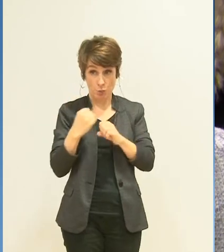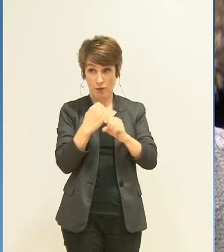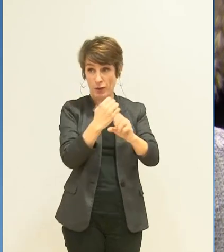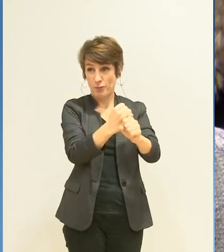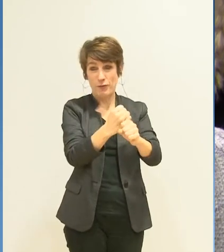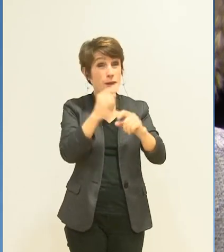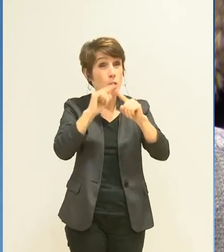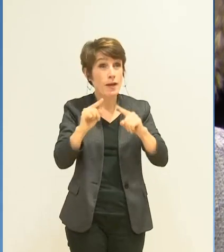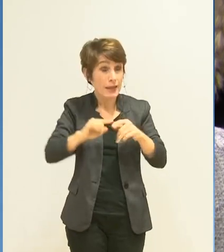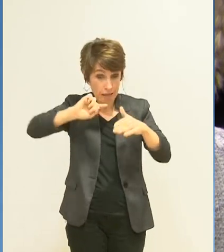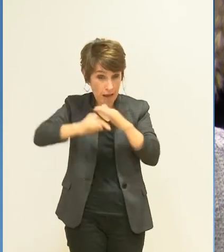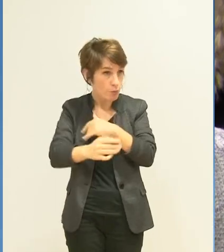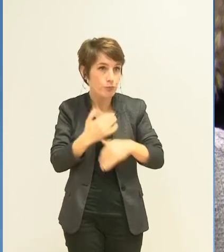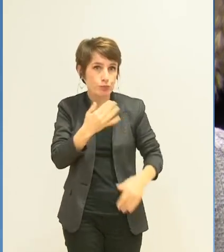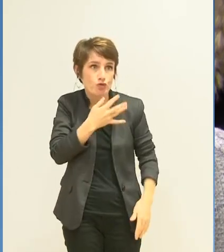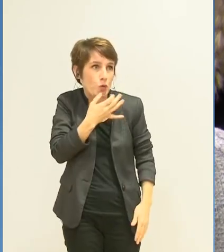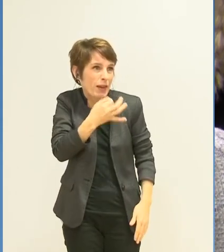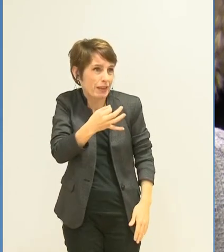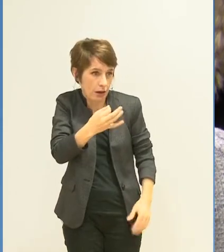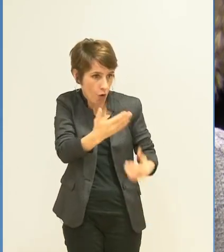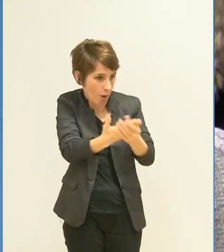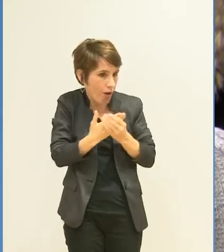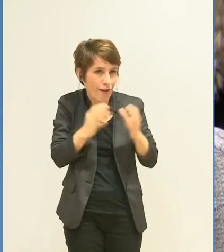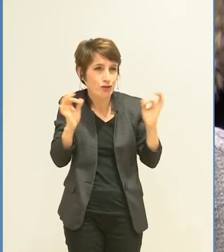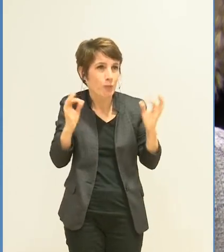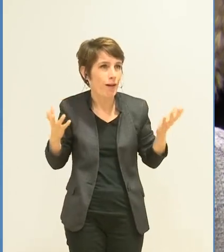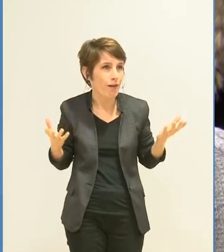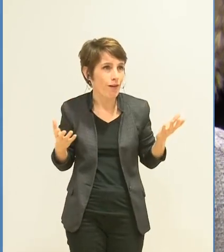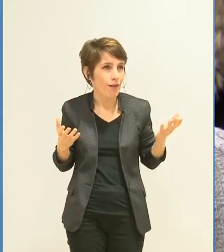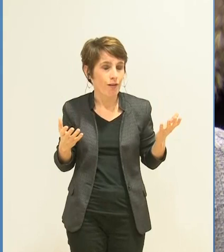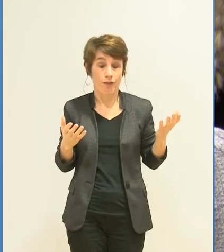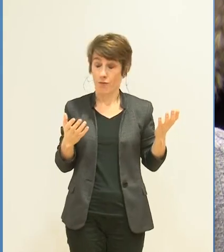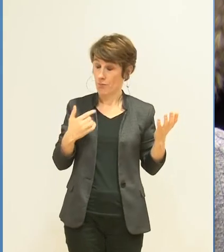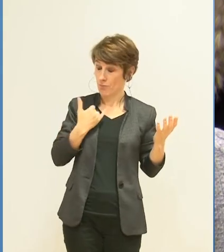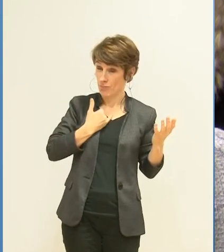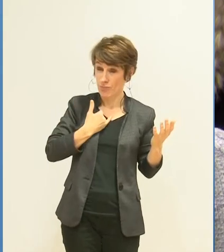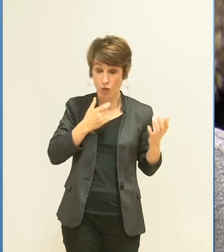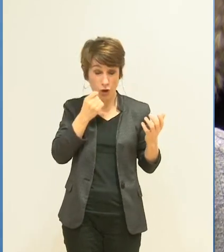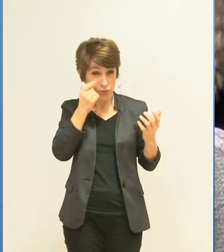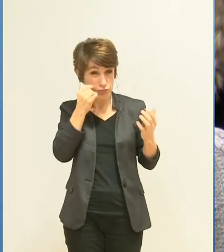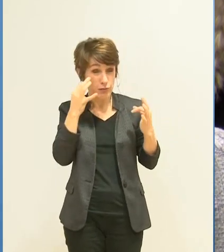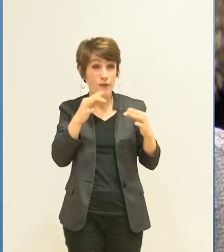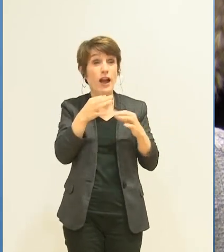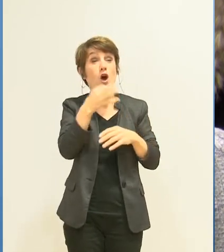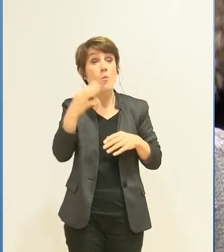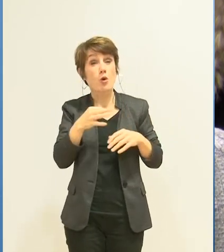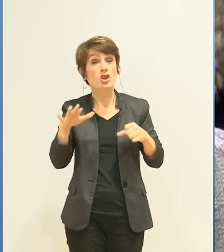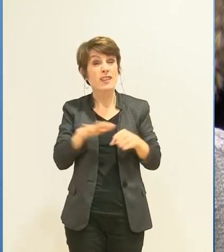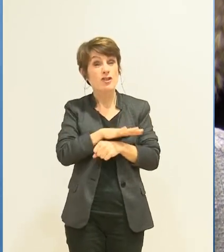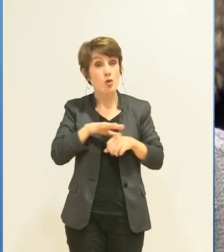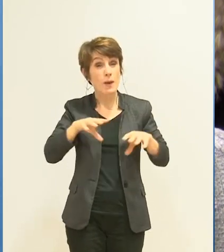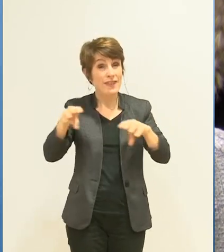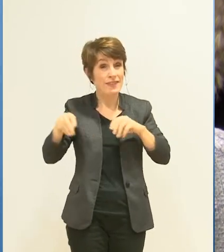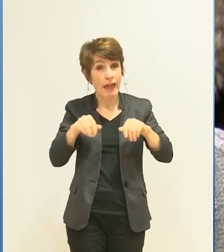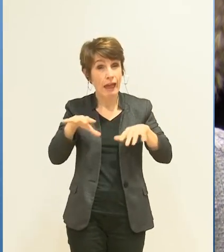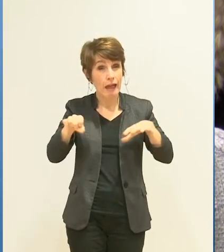partielles elles m'ont un petit peu surpris quand même sur le pourcentage de pleine terre parce que j'ai eu l'impression que malgré tout